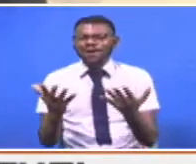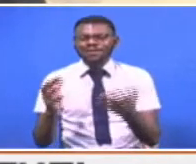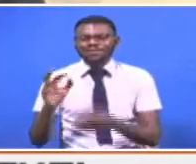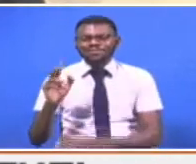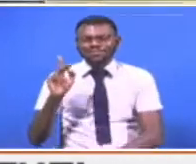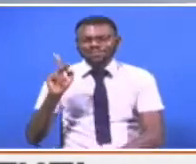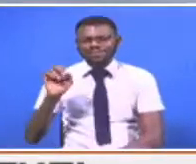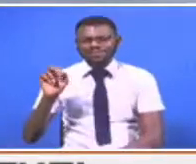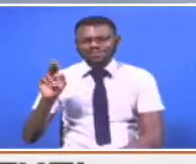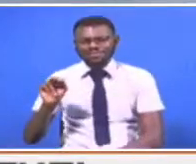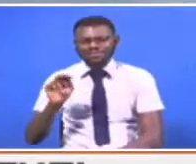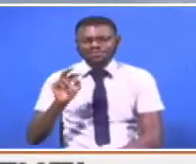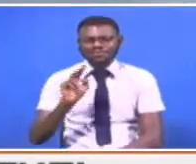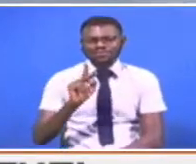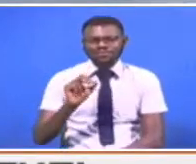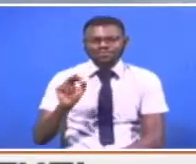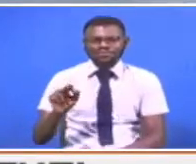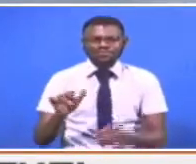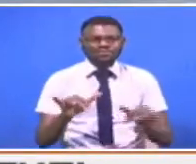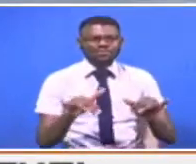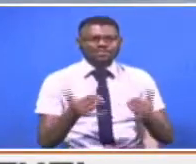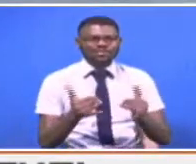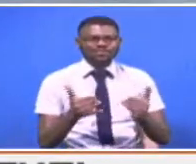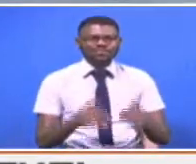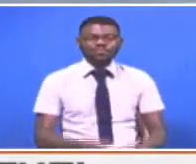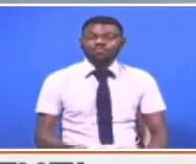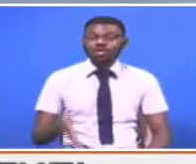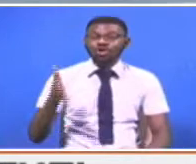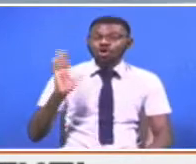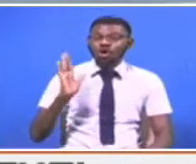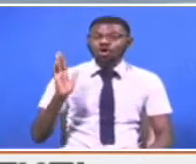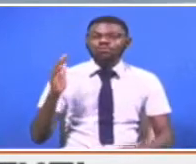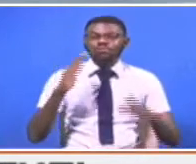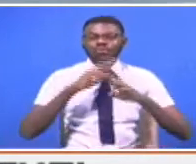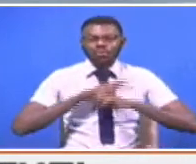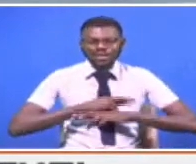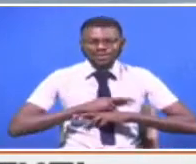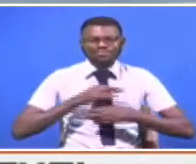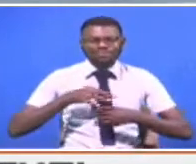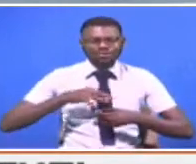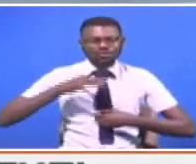News. Mola ailaze roho yake mahali penye wema na kwa familia.